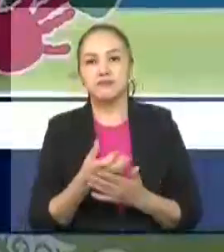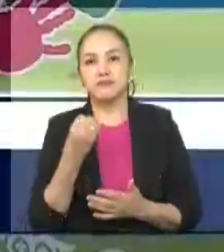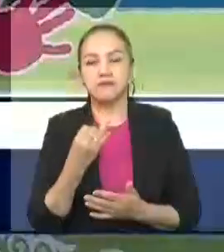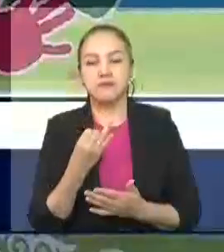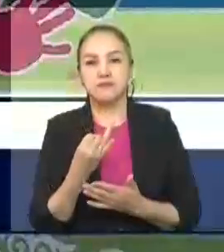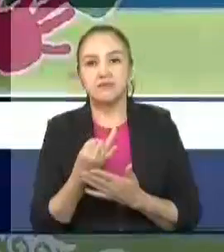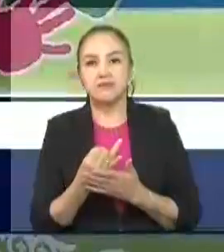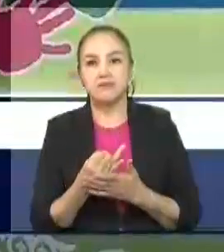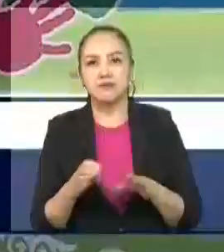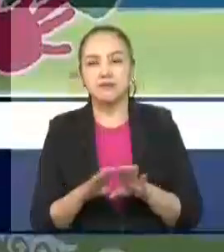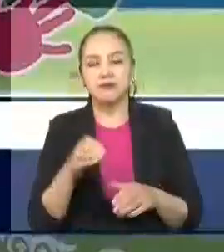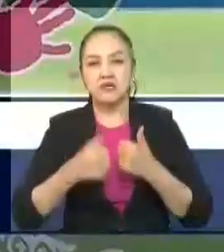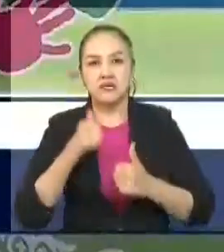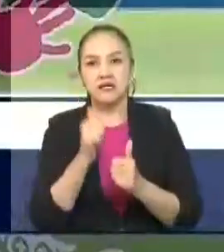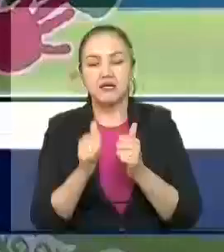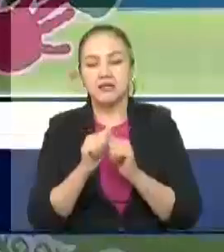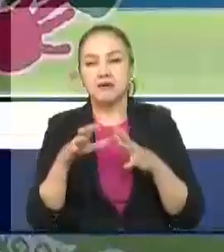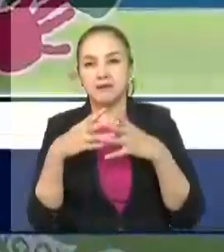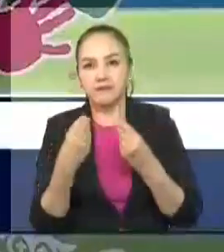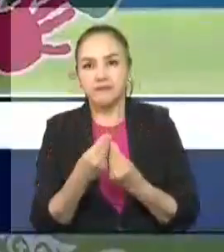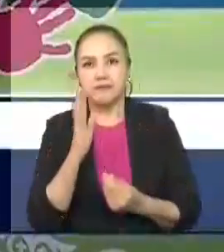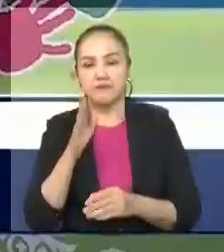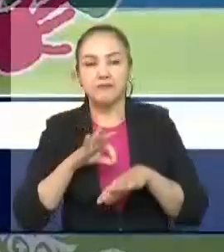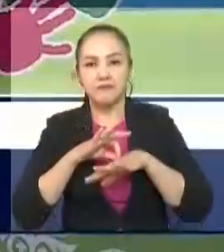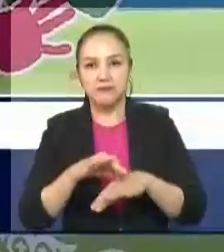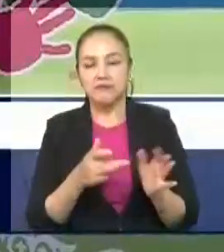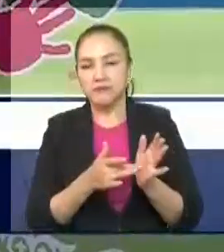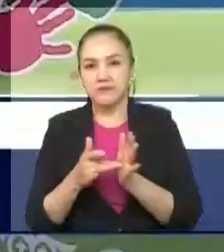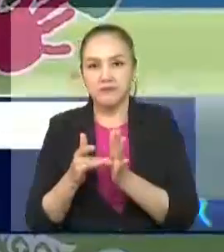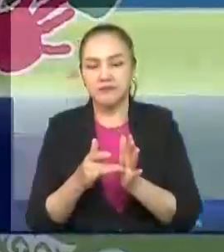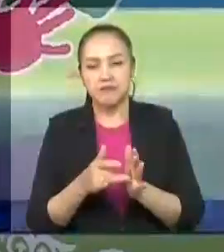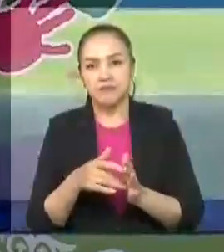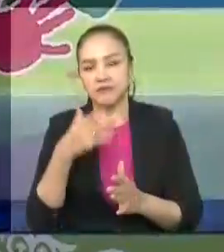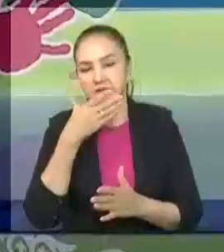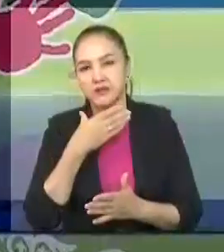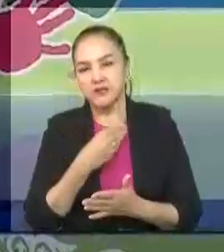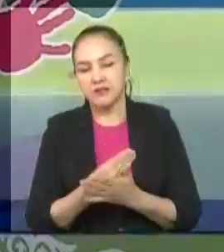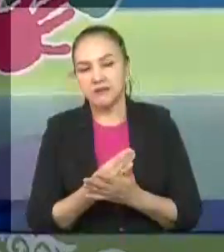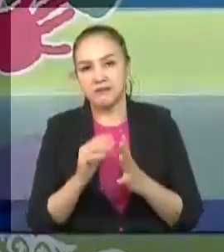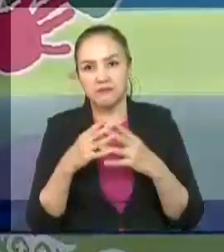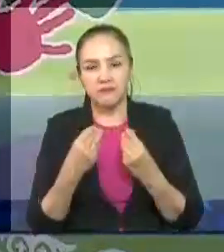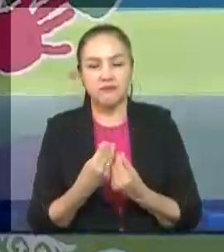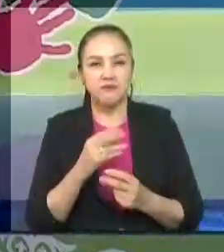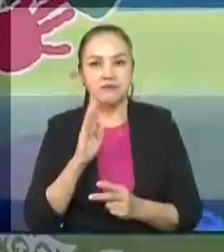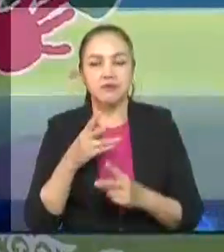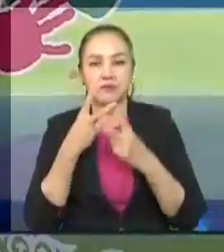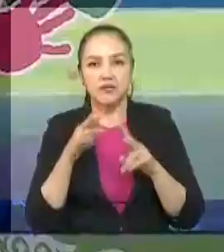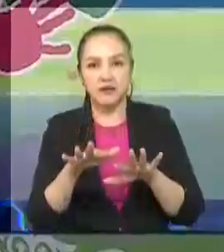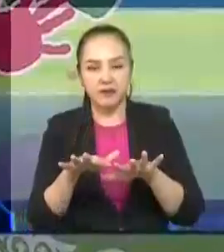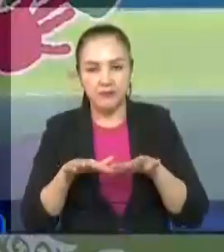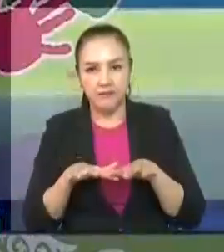в этих конкурсах, конечно, каждая семья будет проводить экскурсию своим семьям. Они будут показывать